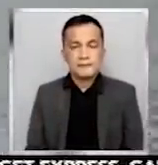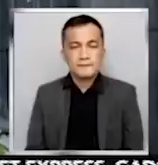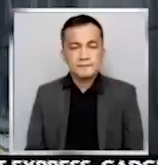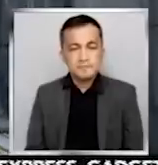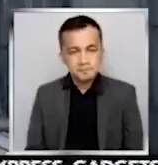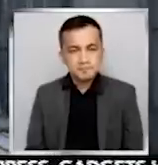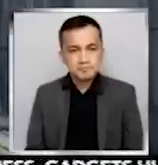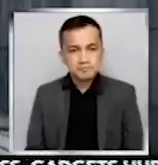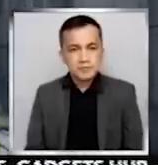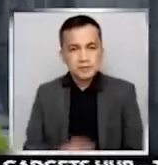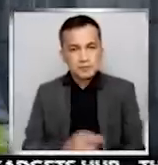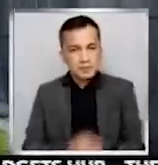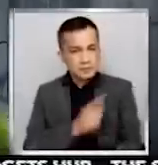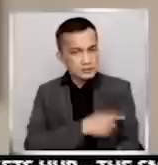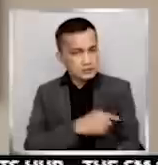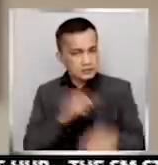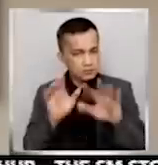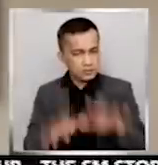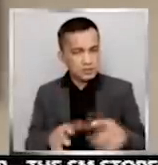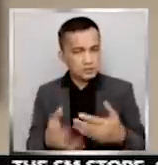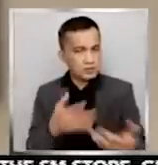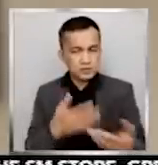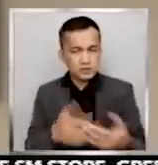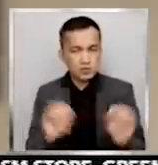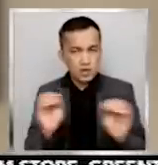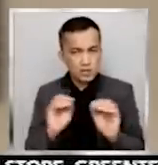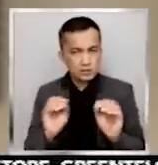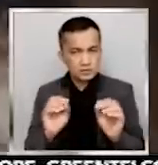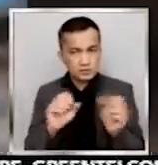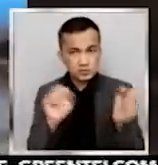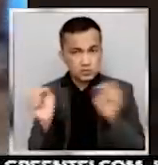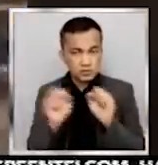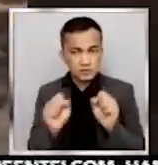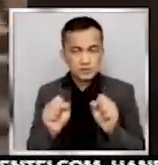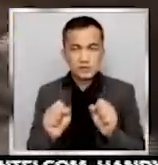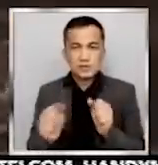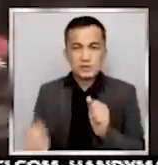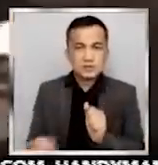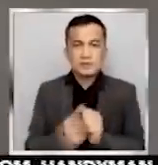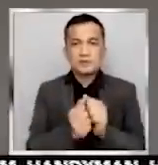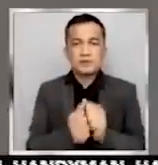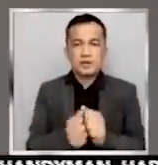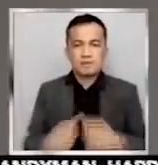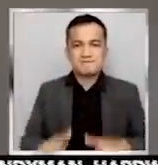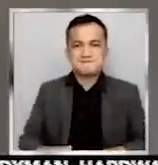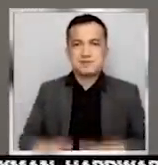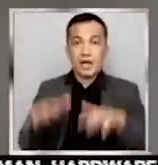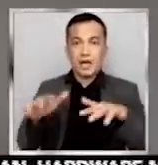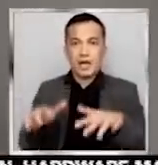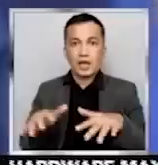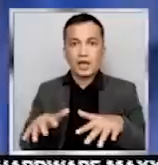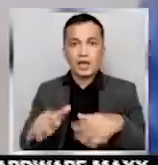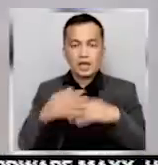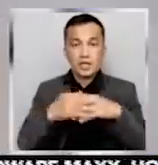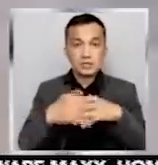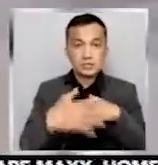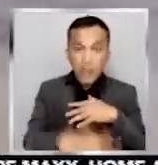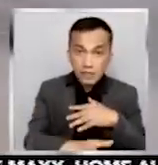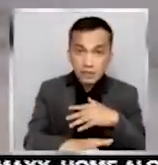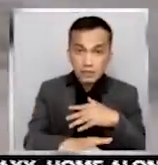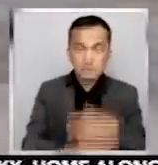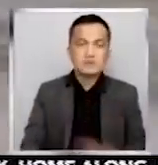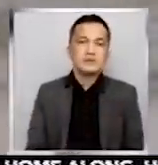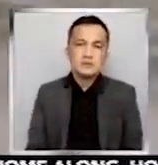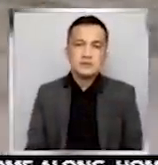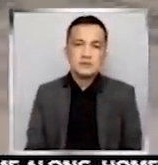Matinding ulan kahit wala namang bagyo. Samahan pa ng mga matinding baha, pati na landslides. Yan